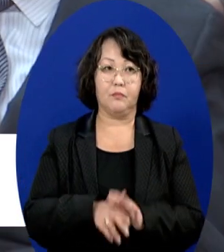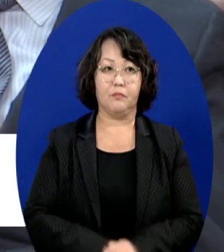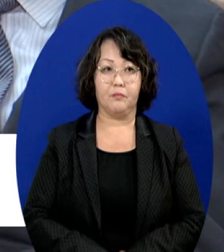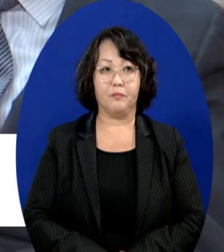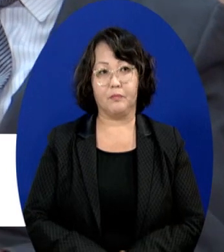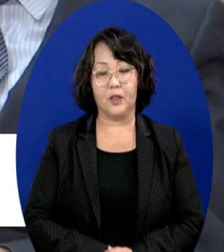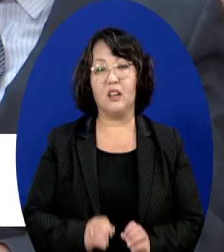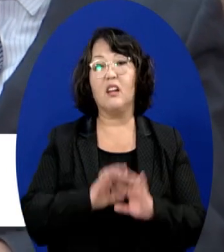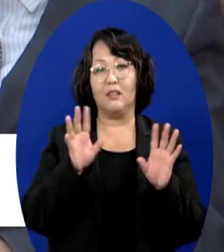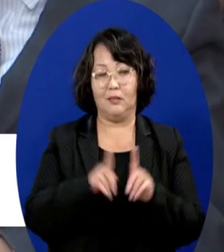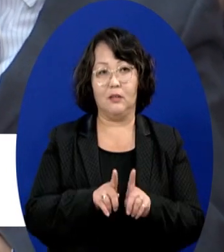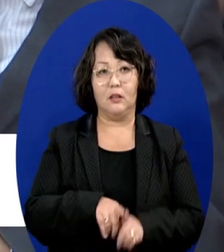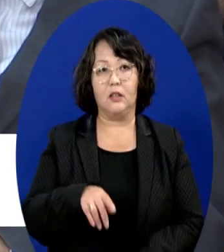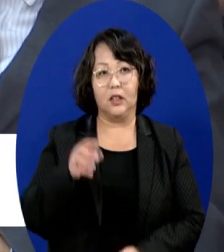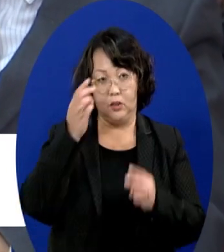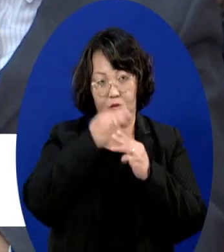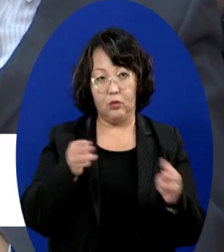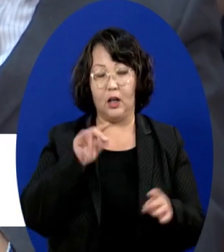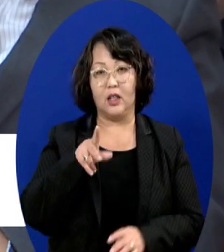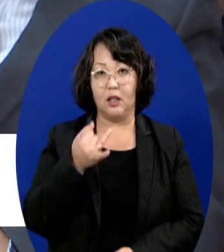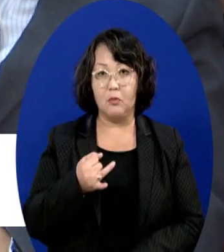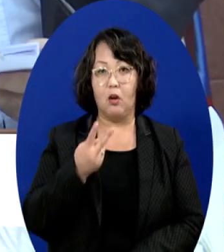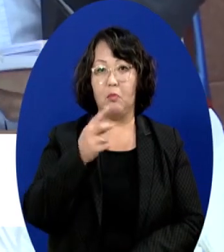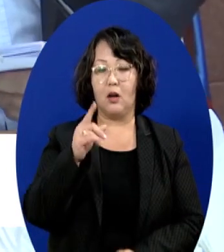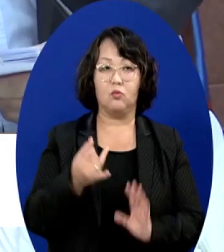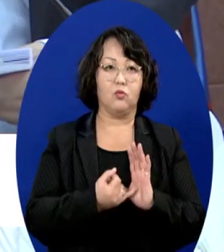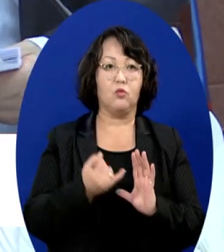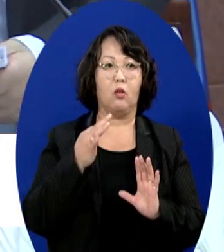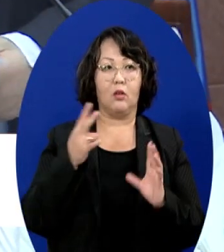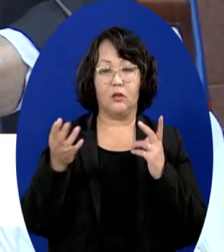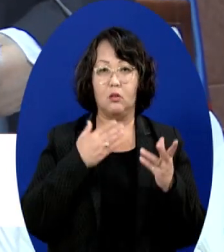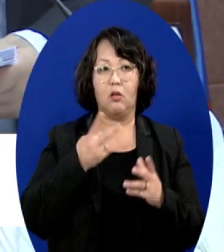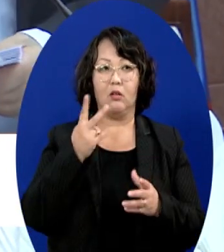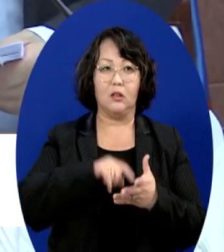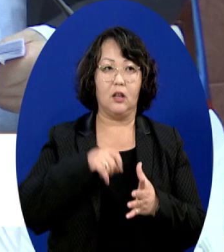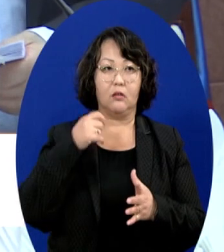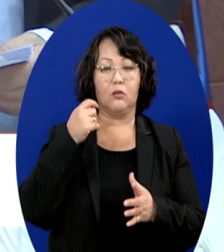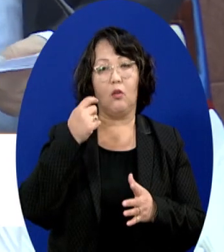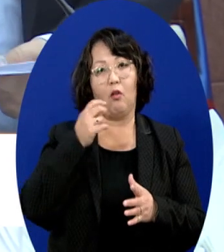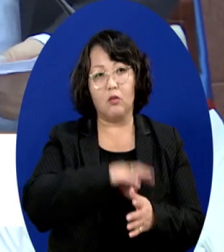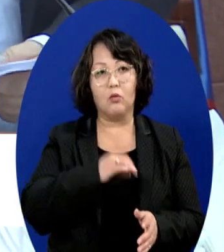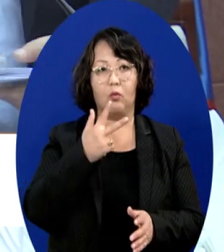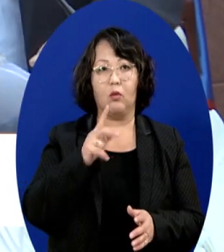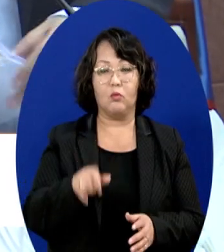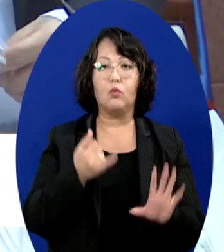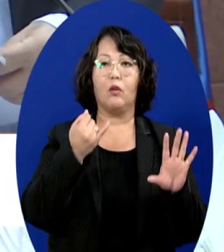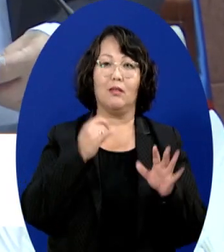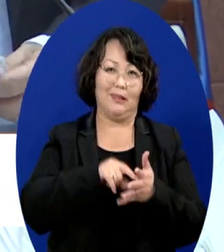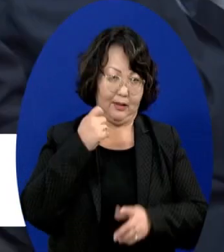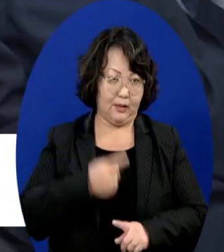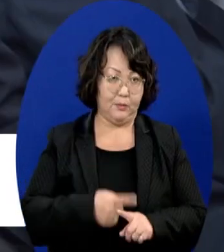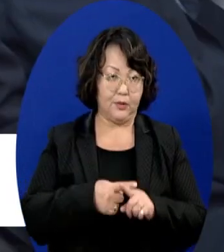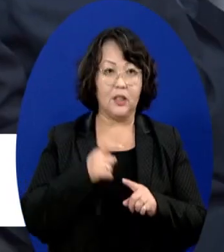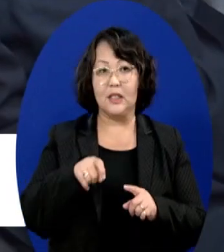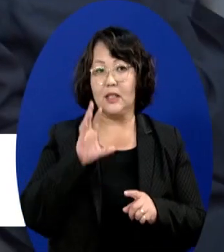байгаа. Шинжлэх ухааны академийн санхүүжилтийг 2016 онтой харьцуулахад 2 дахин орлого нь 3.6 дахин нэмэгдээ. Өөрөөр